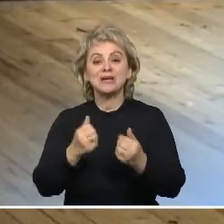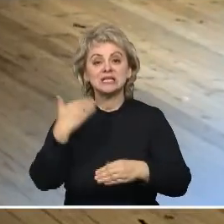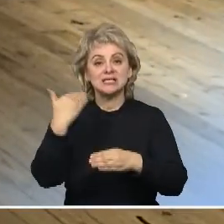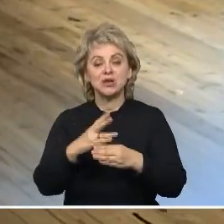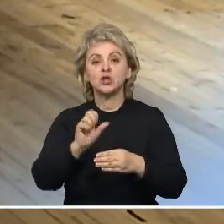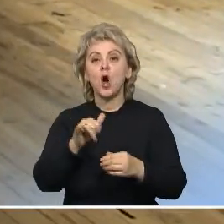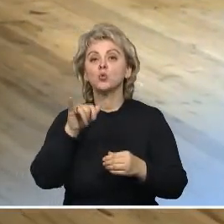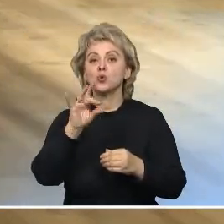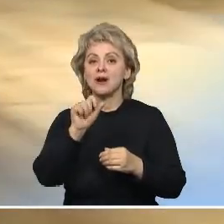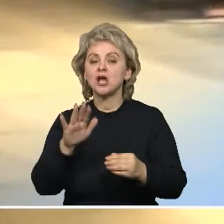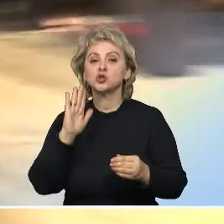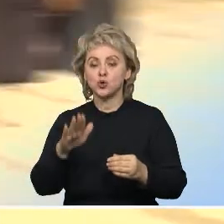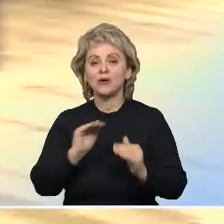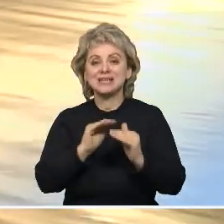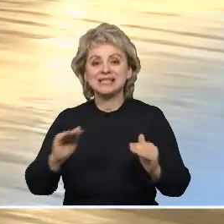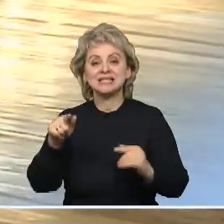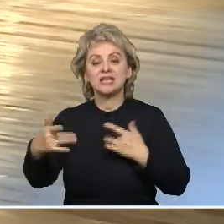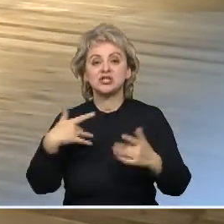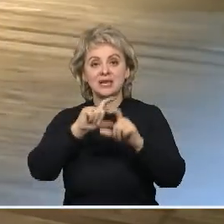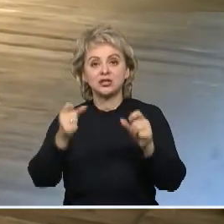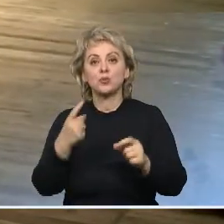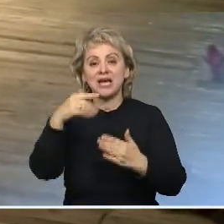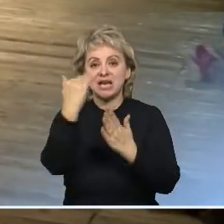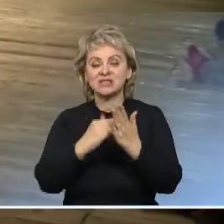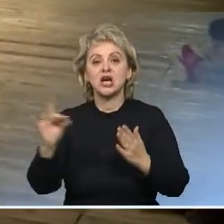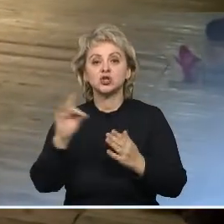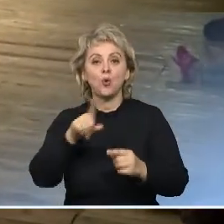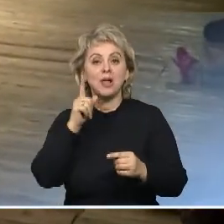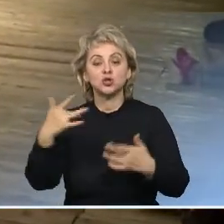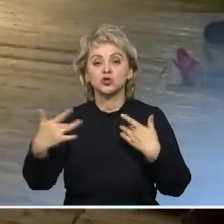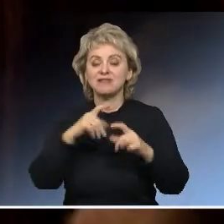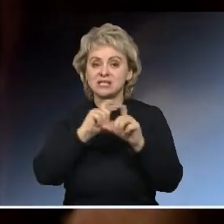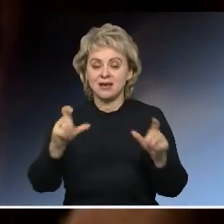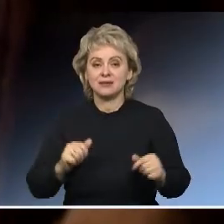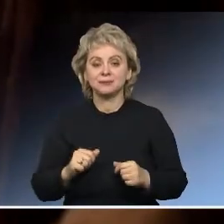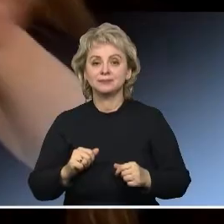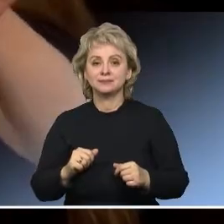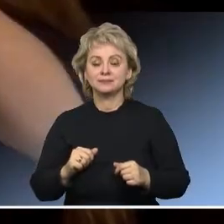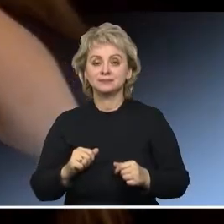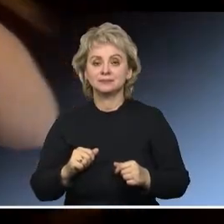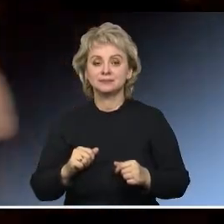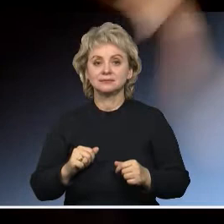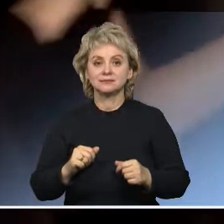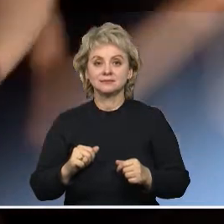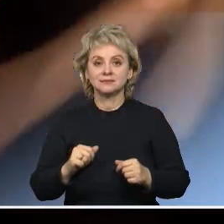приняли спектакль на ура, и скоро «Бэби-театр» появится в репертуаре Ростовского молодежного театра.